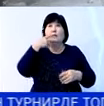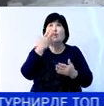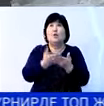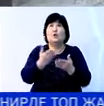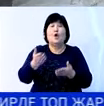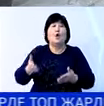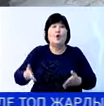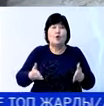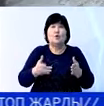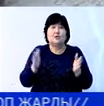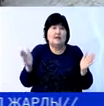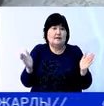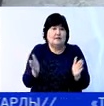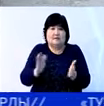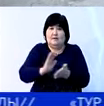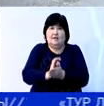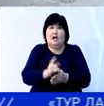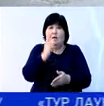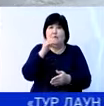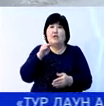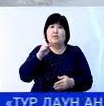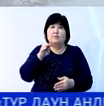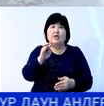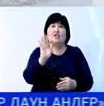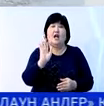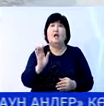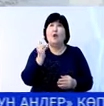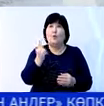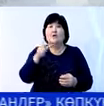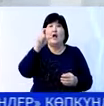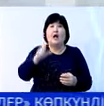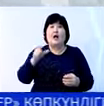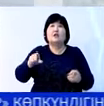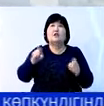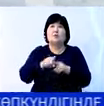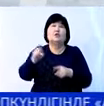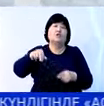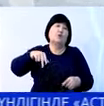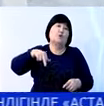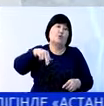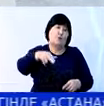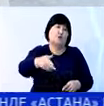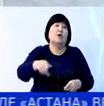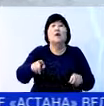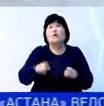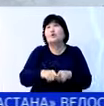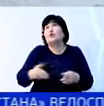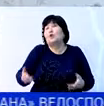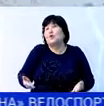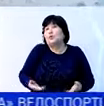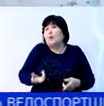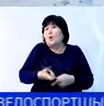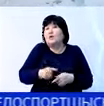тұрсыздар, жолдың ені өте тар, бір машина ғана сияды. Оның үстіне адамдар да осы жермен өтеді, сондықтан өмірлеріне